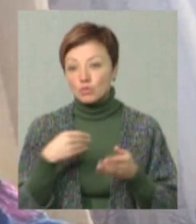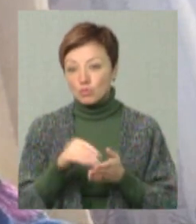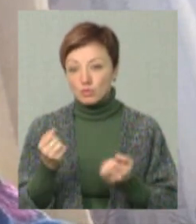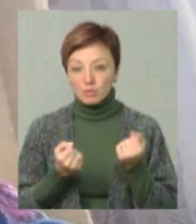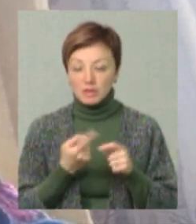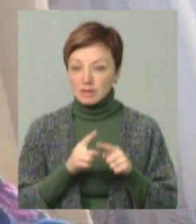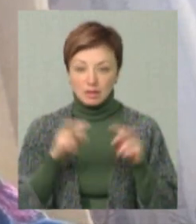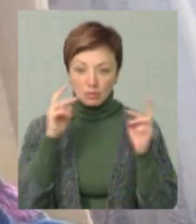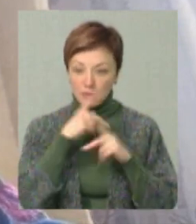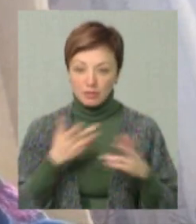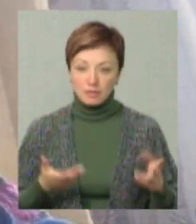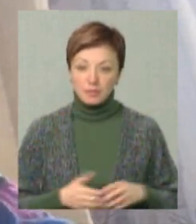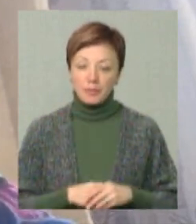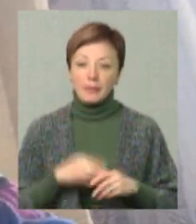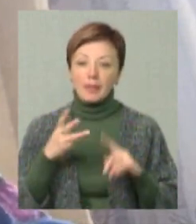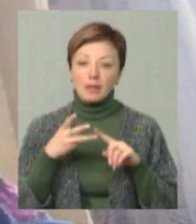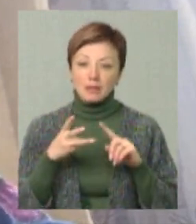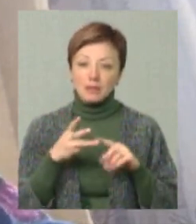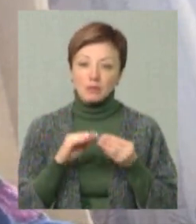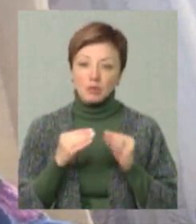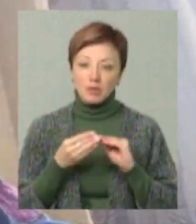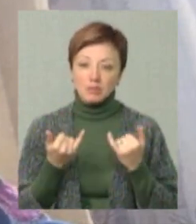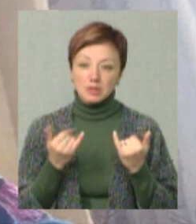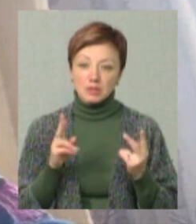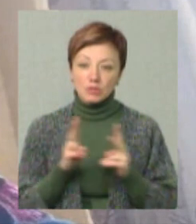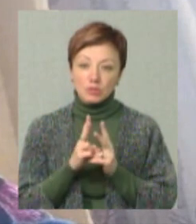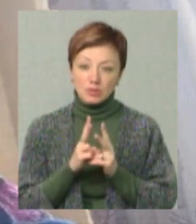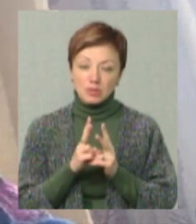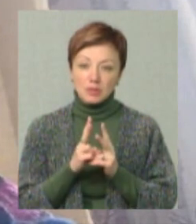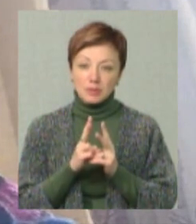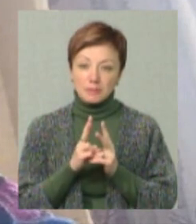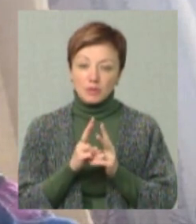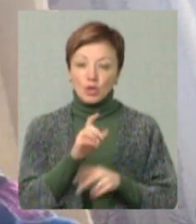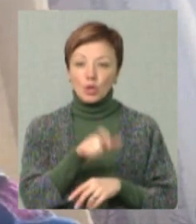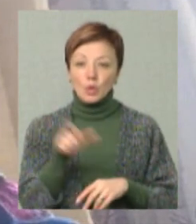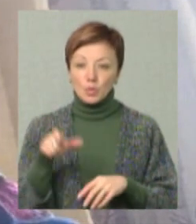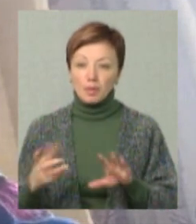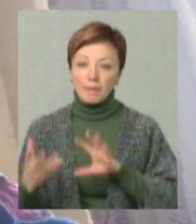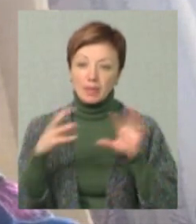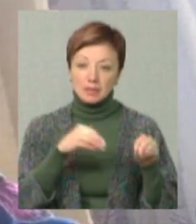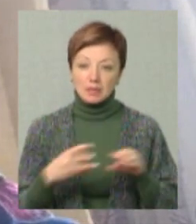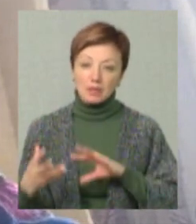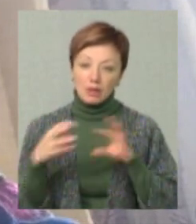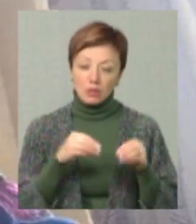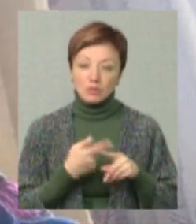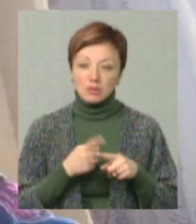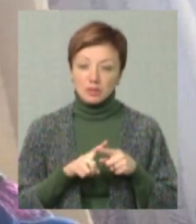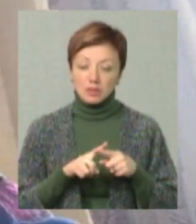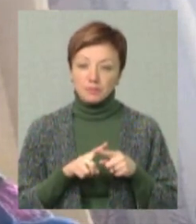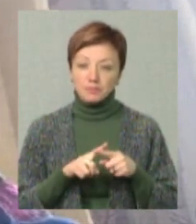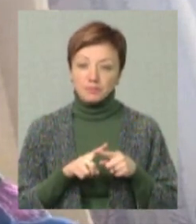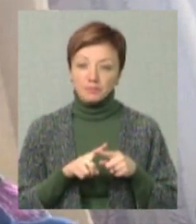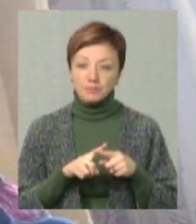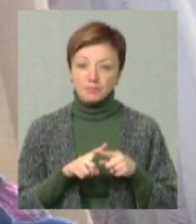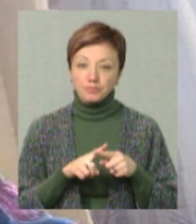купить машину. Це не є правильно. І третя проблема, з якою зараз ми столкнулися, як люди, які переселяються, це